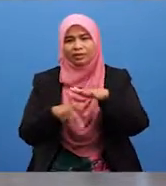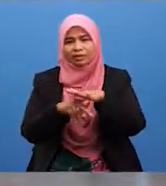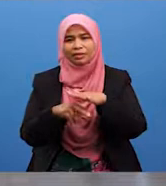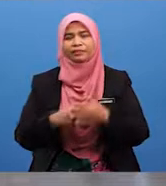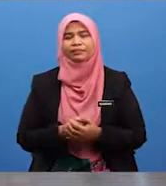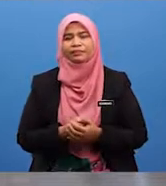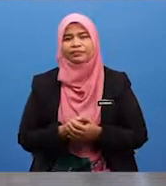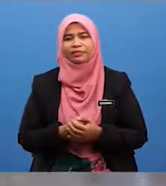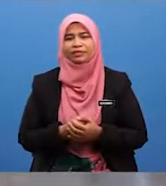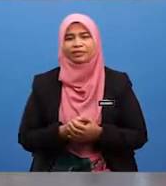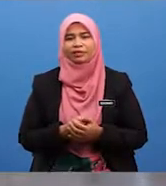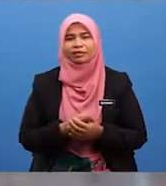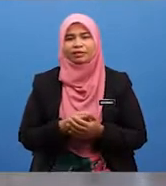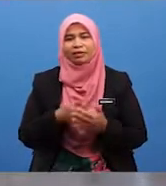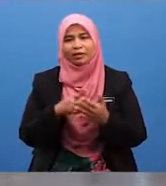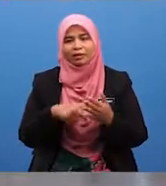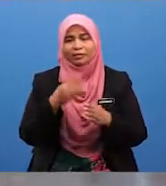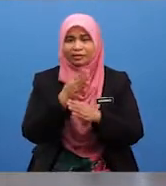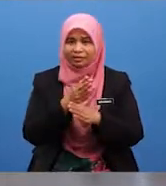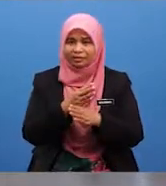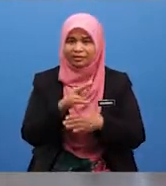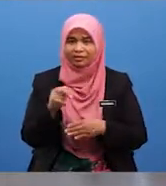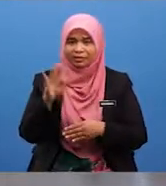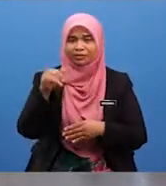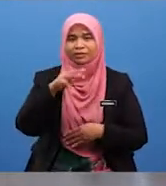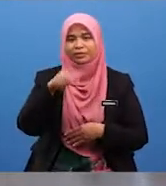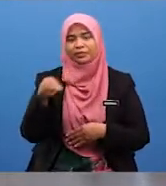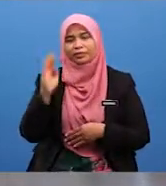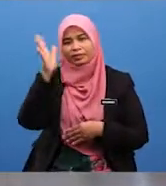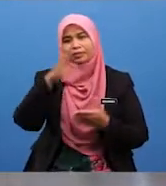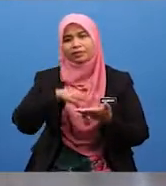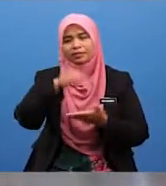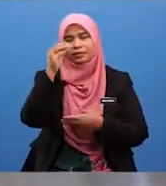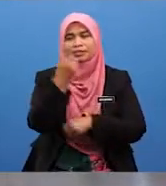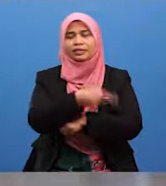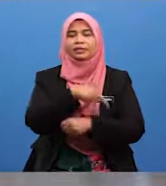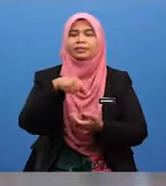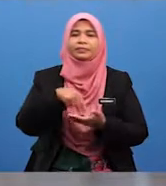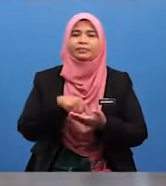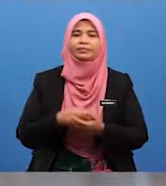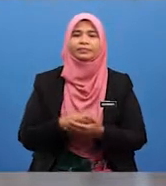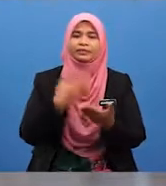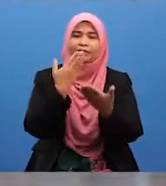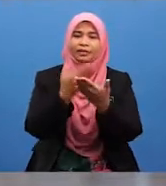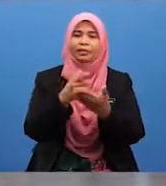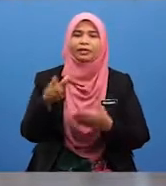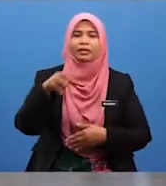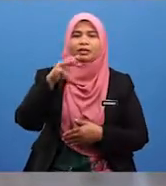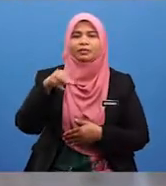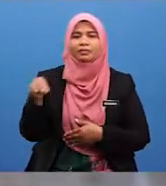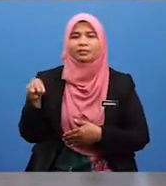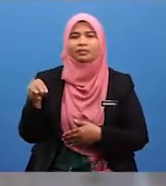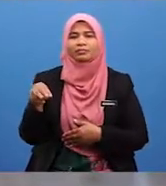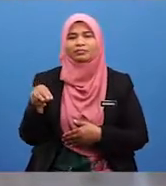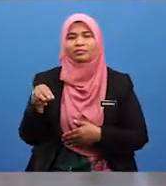Apa sebenarnya yang murid-murid akan pelajari untuk sesi pembelajaran hari ini? Baiklah murid-murid, nampaknya